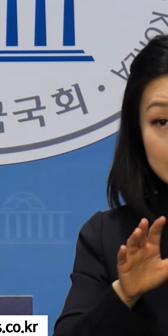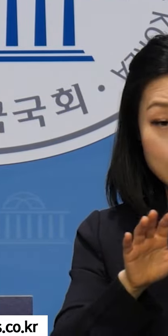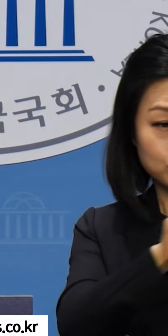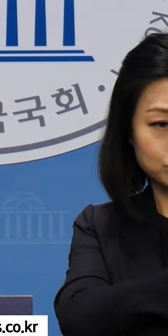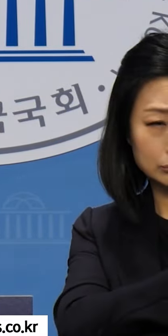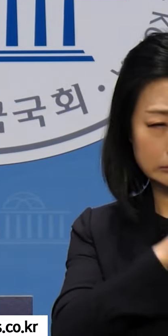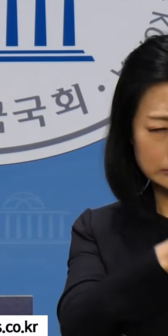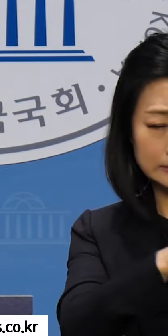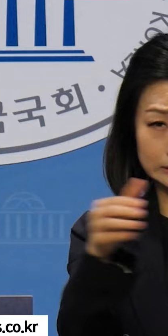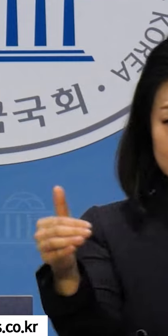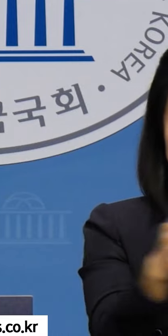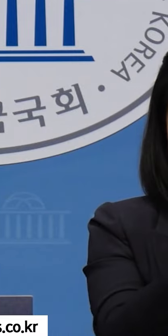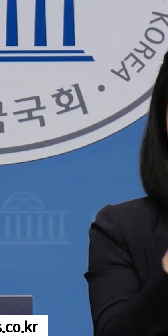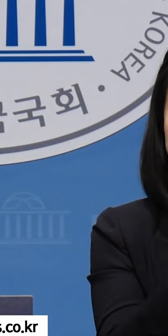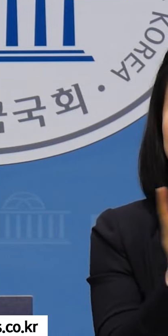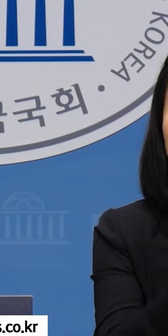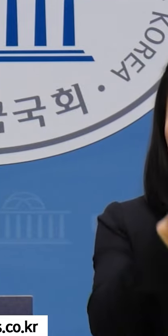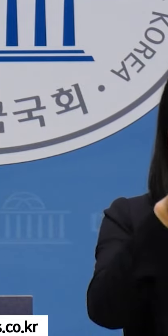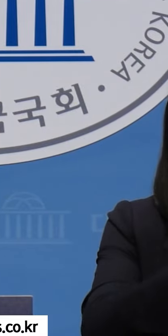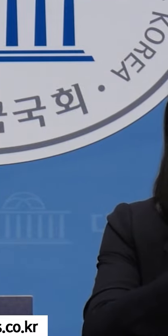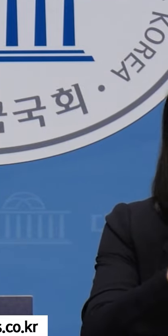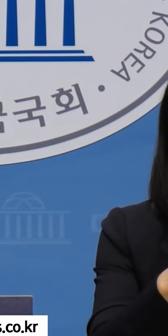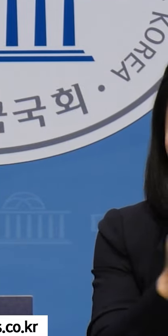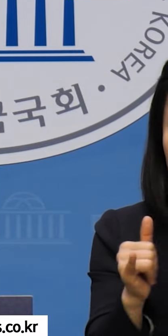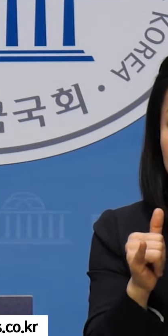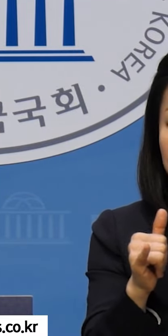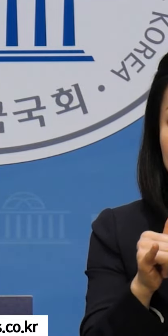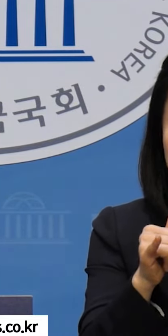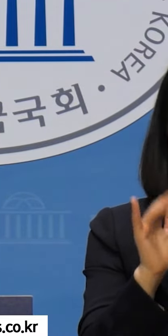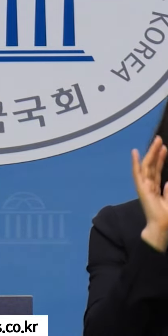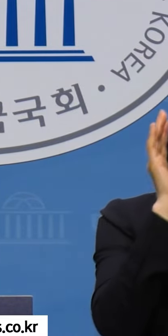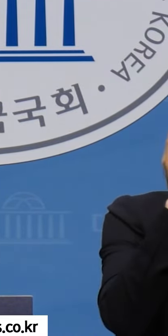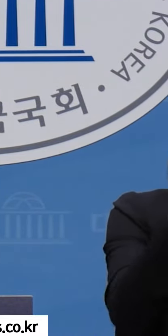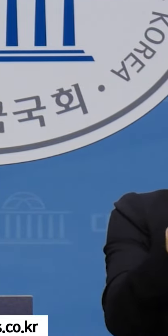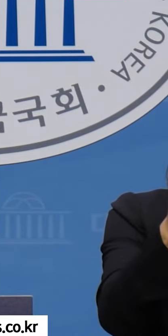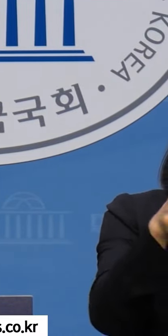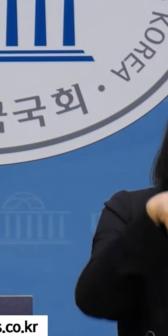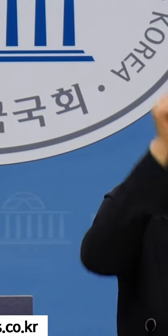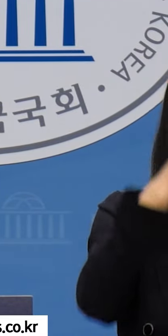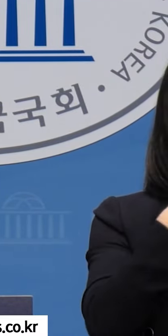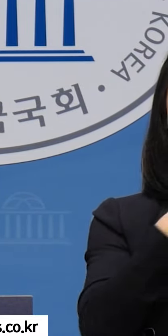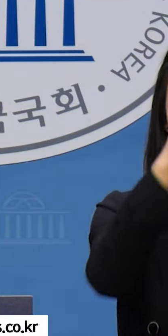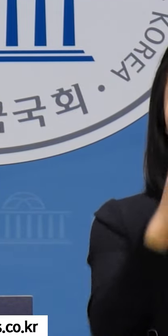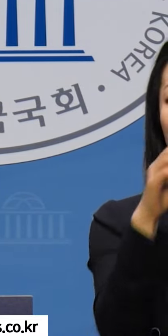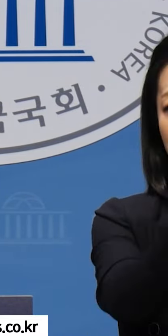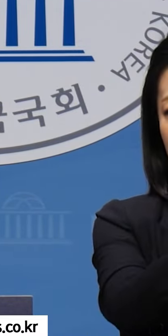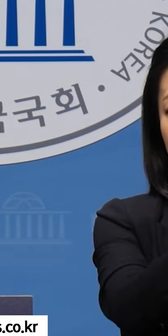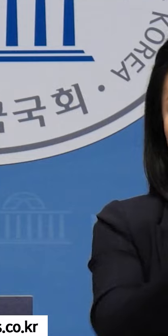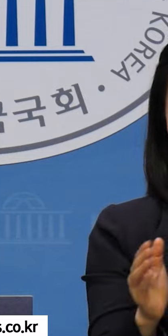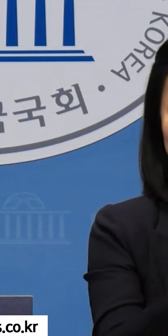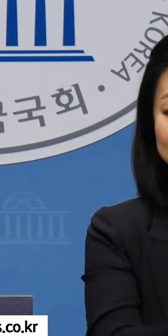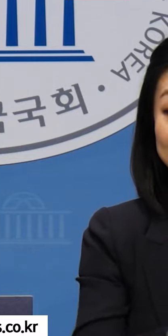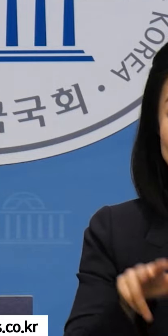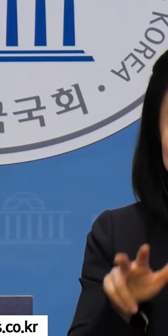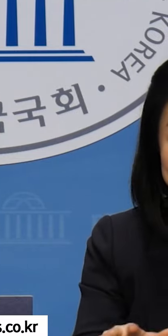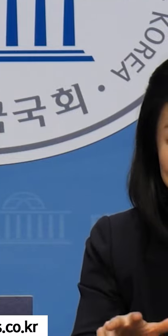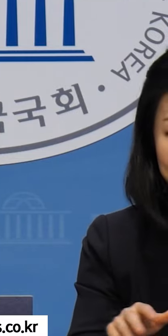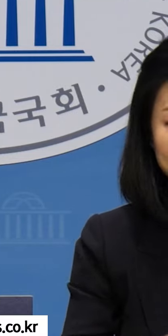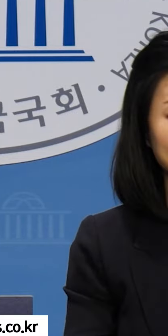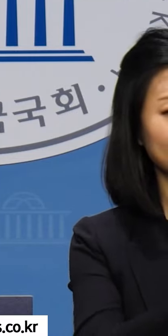종식하고 직선제로 국민의 대표인 대통령을 선출하자는 내용이었습니다 지금은 공기처럼